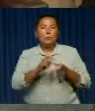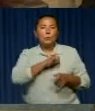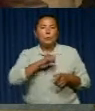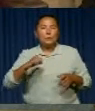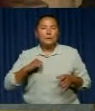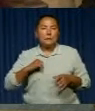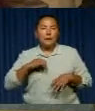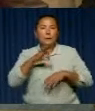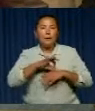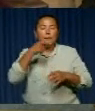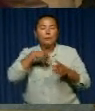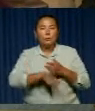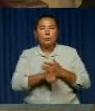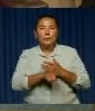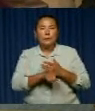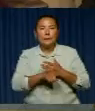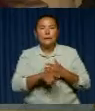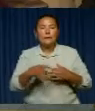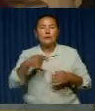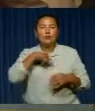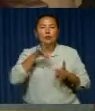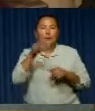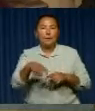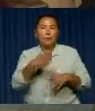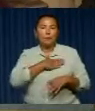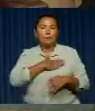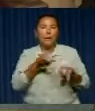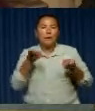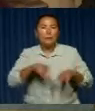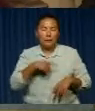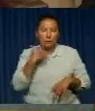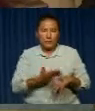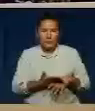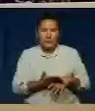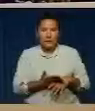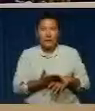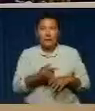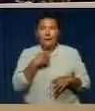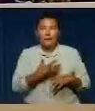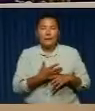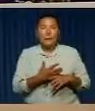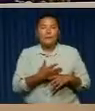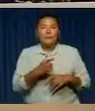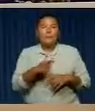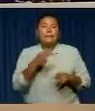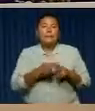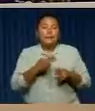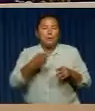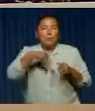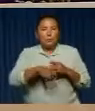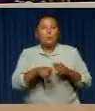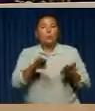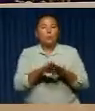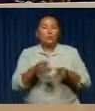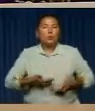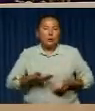қасиеті ауырлығынан бұл бір дененің үстінде жататын нәрсе. Ол ағаштың үстінде бір 7-8 күн жата алады. Темір нәрсектің үстінде ол 10